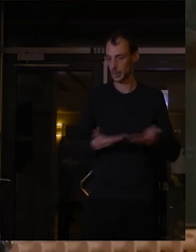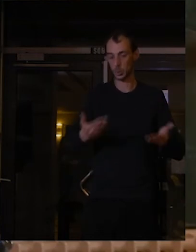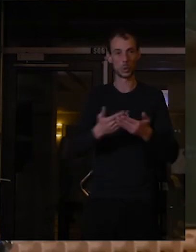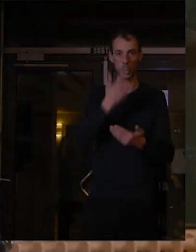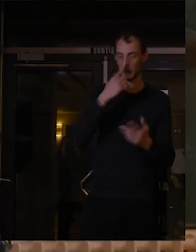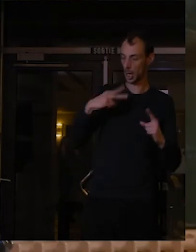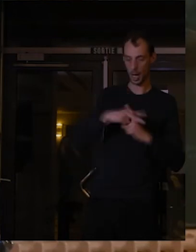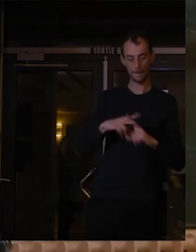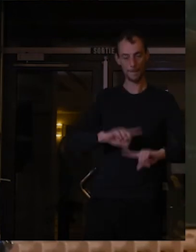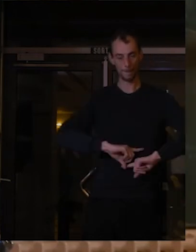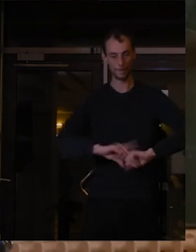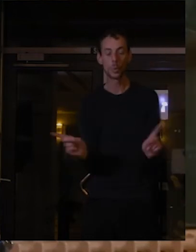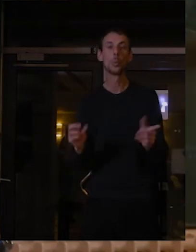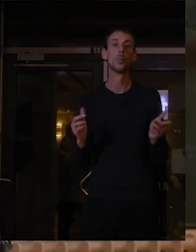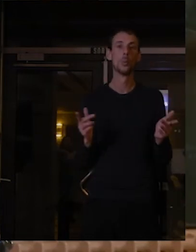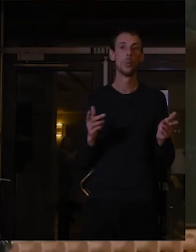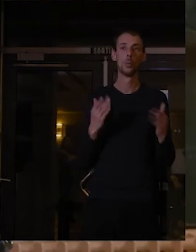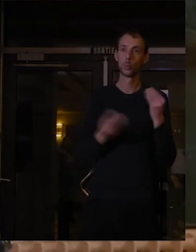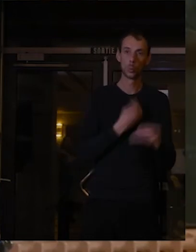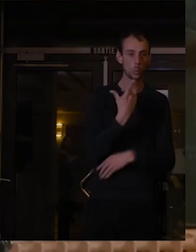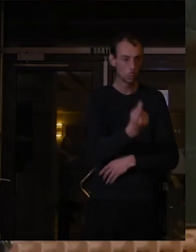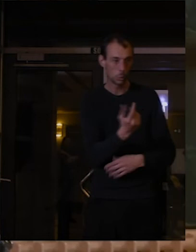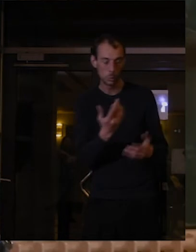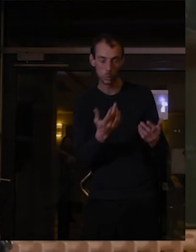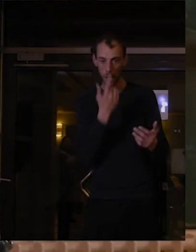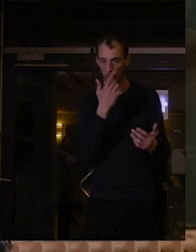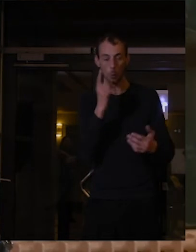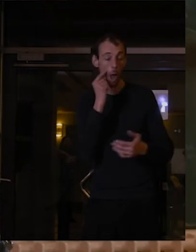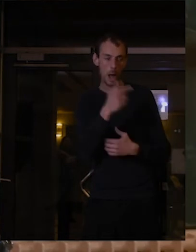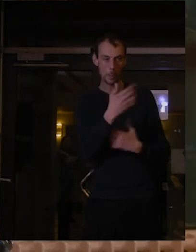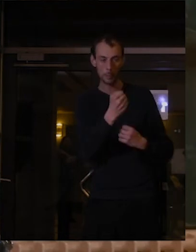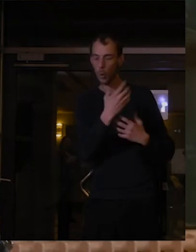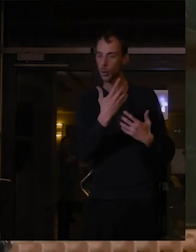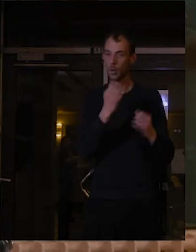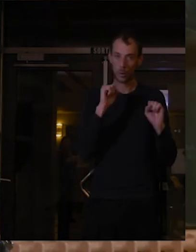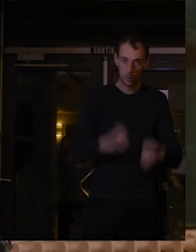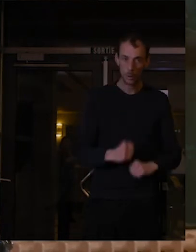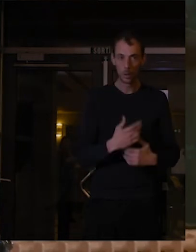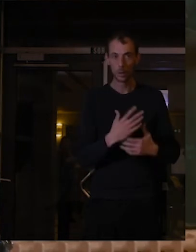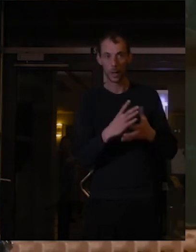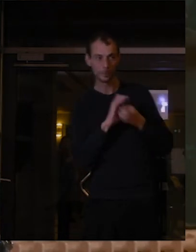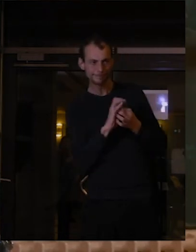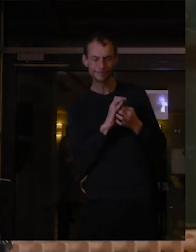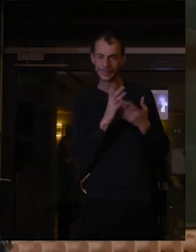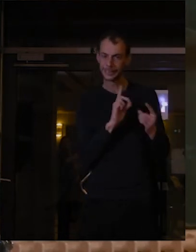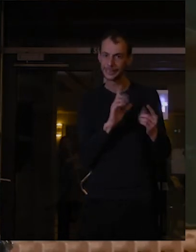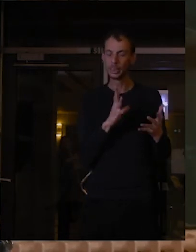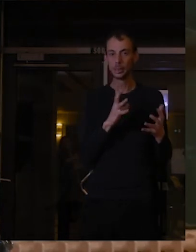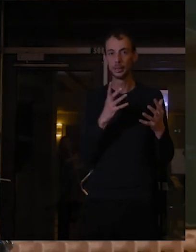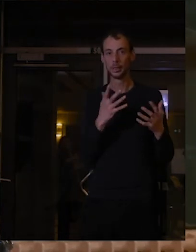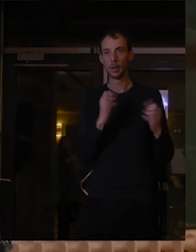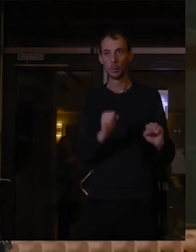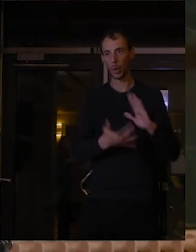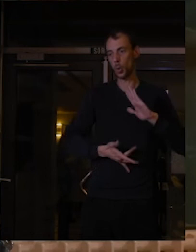cette violence et prisonnière d'un couple ou d'un homme qui peut la retenir. Donc on est très attaché. On est très attaché à la